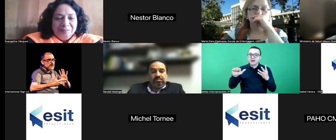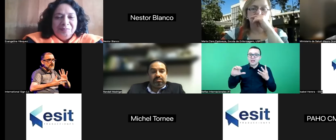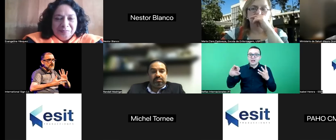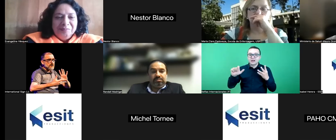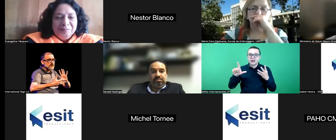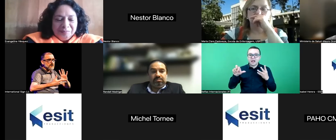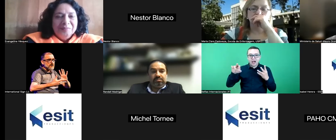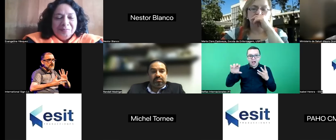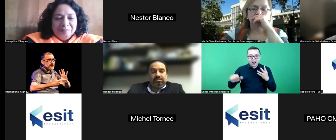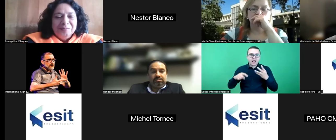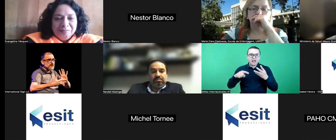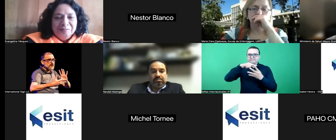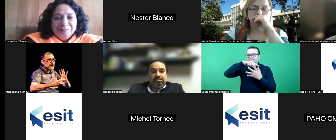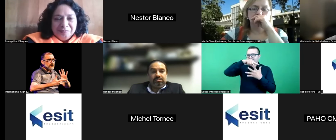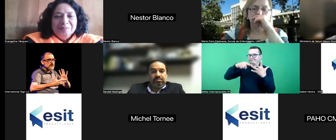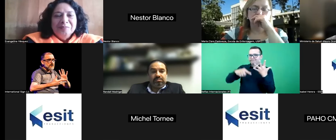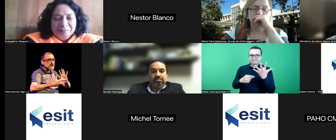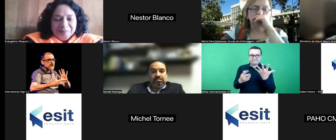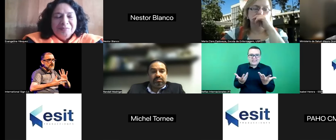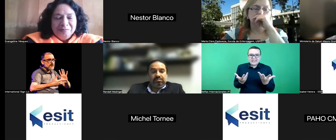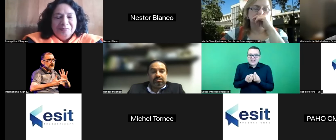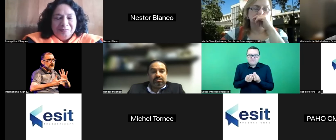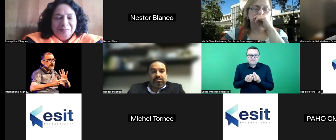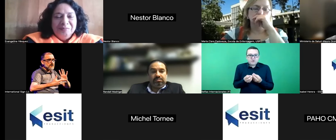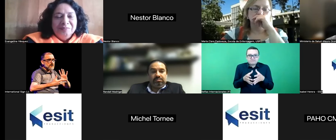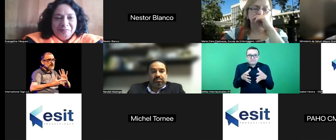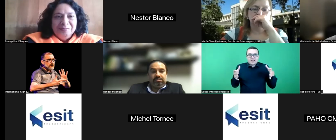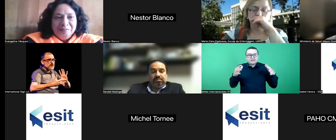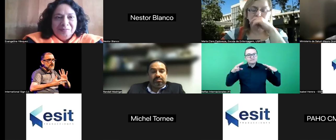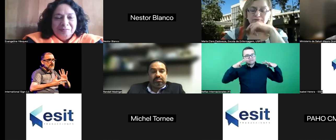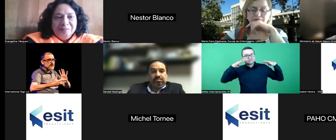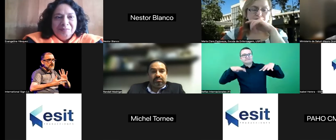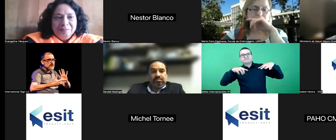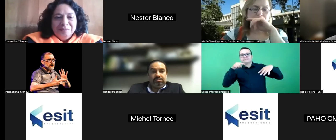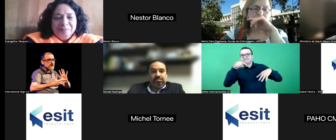très grande équipe qui n'est pas très visible